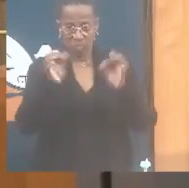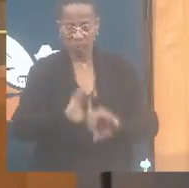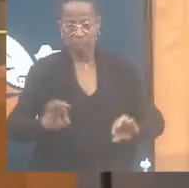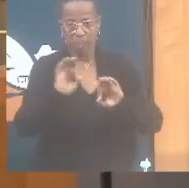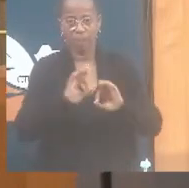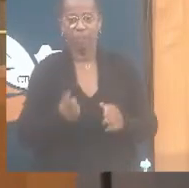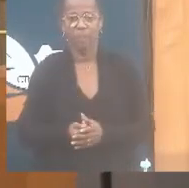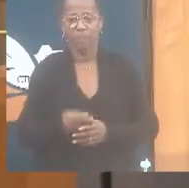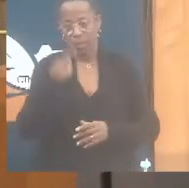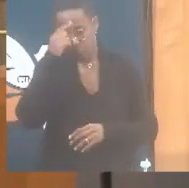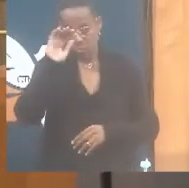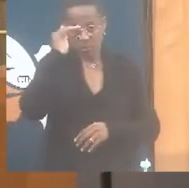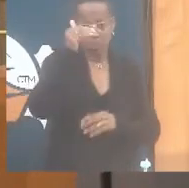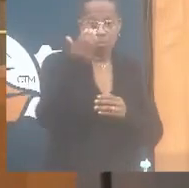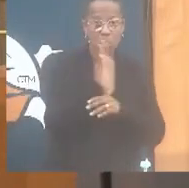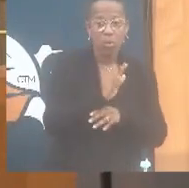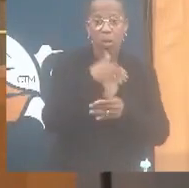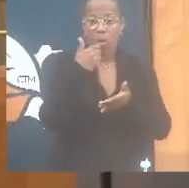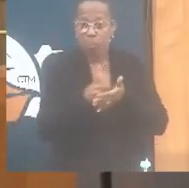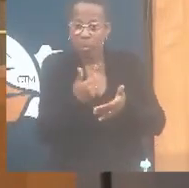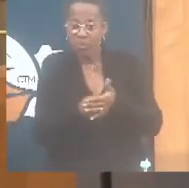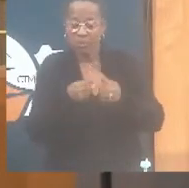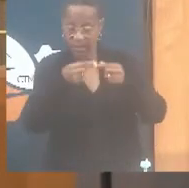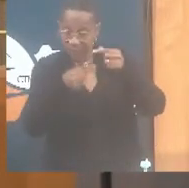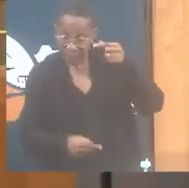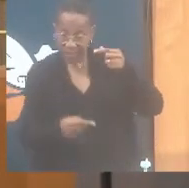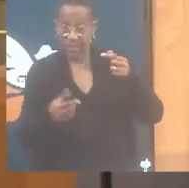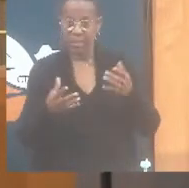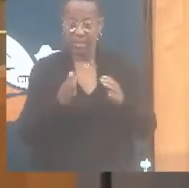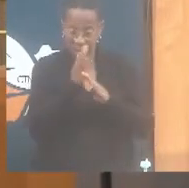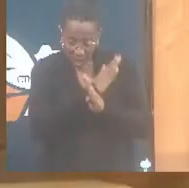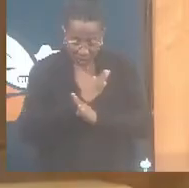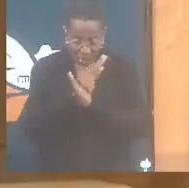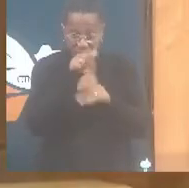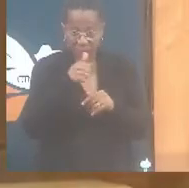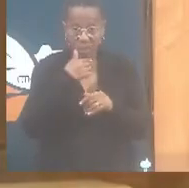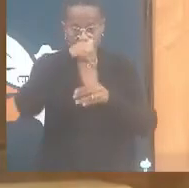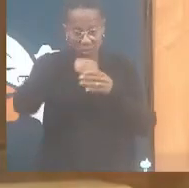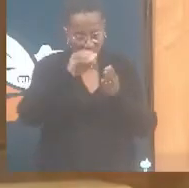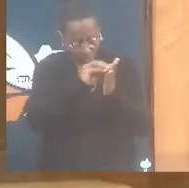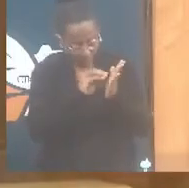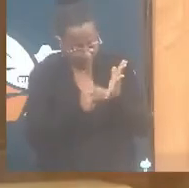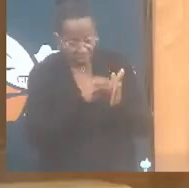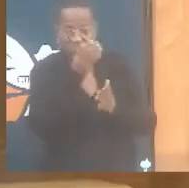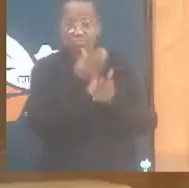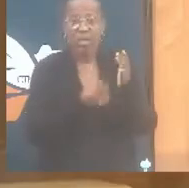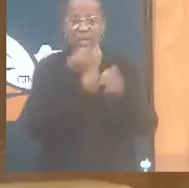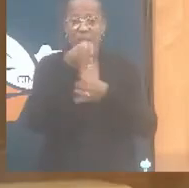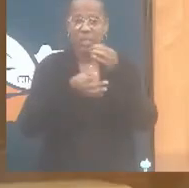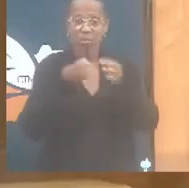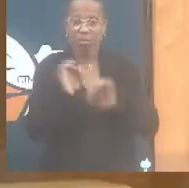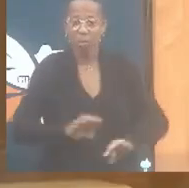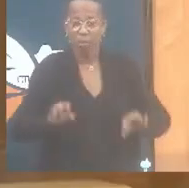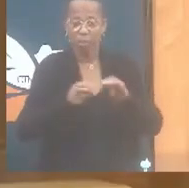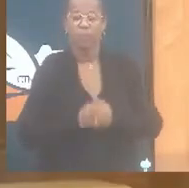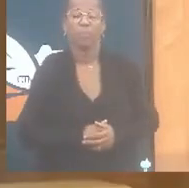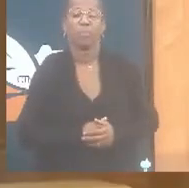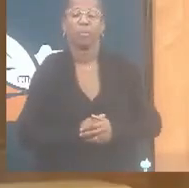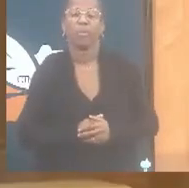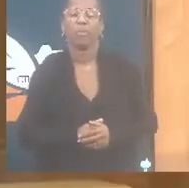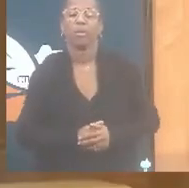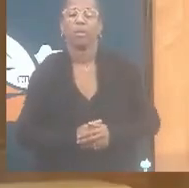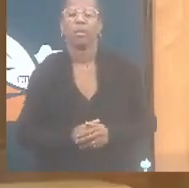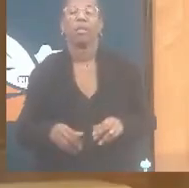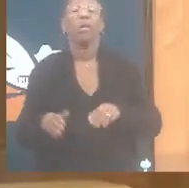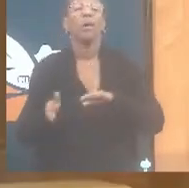pour dévoiler ce déficit caché qui est annoncé verbalement mais qui n'apparaît pas dans les écrits. Et j'ai constaté même